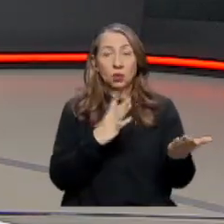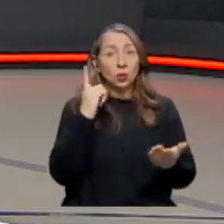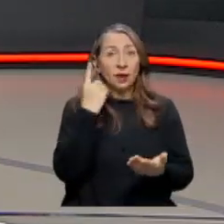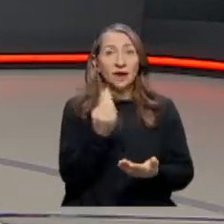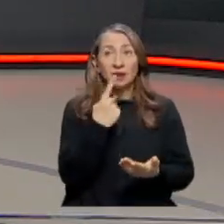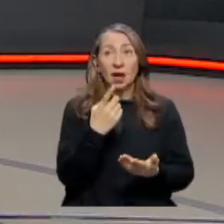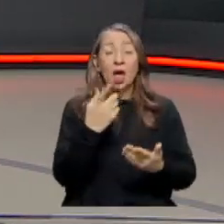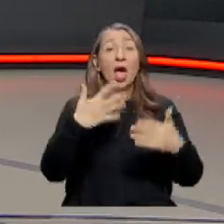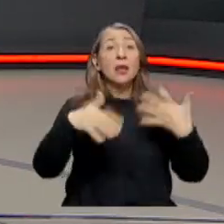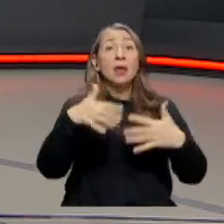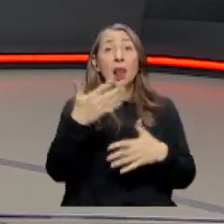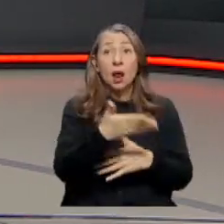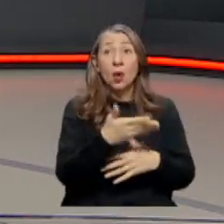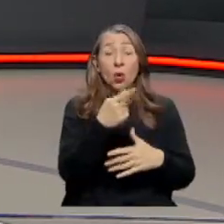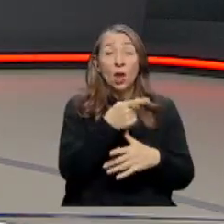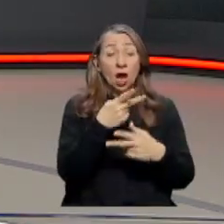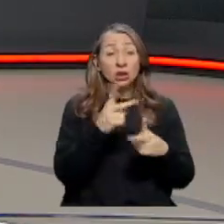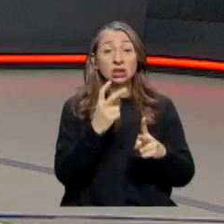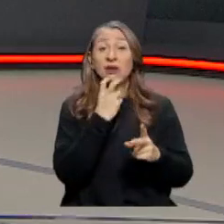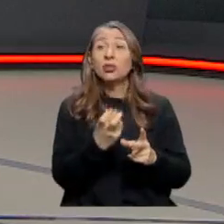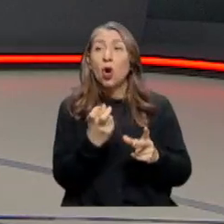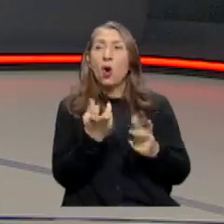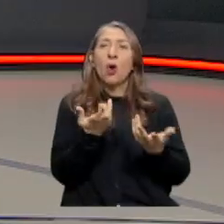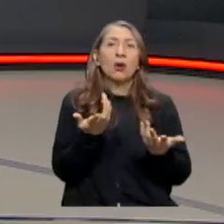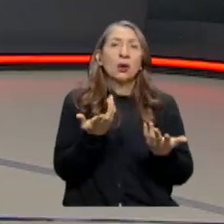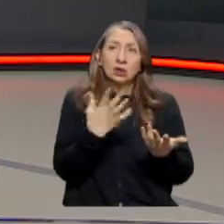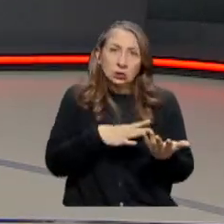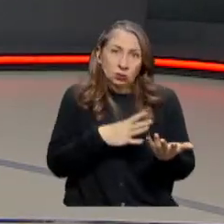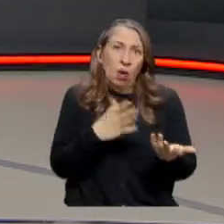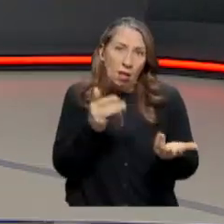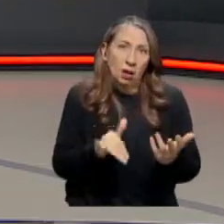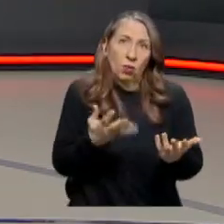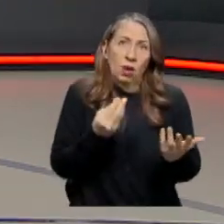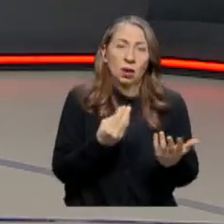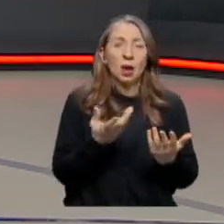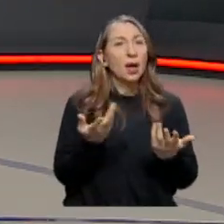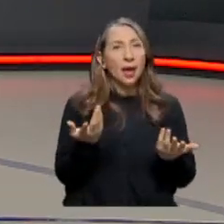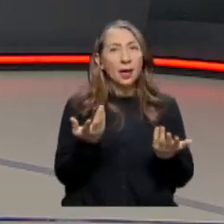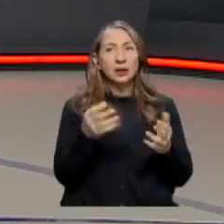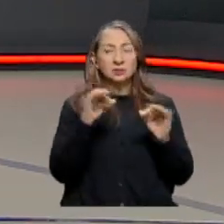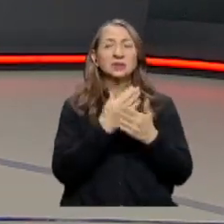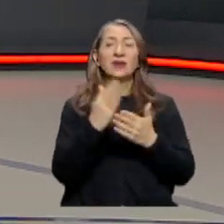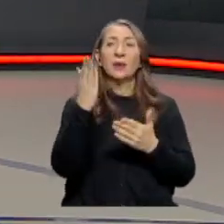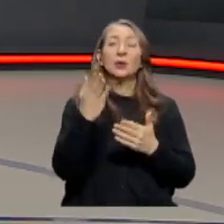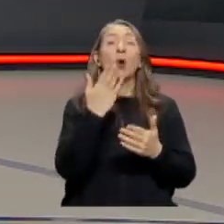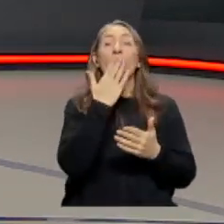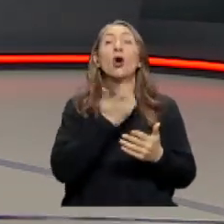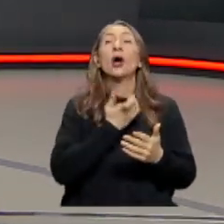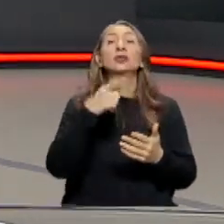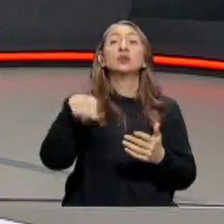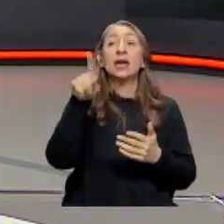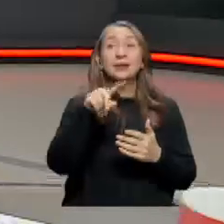ver diye. Engelliler. Onlara açılan kadrolar. Kadrolar istiyorlar elbette. Şimdi devam ediyoruz.